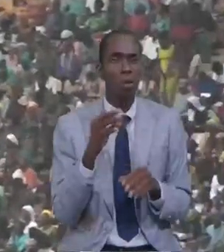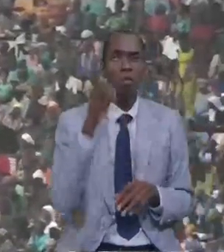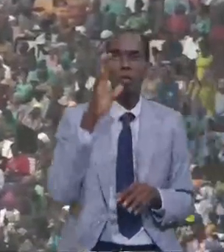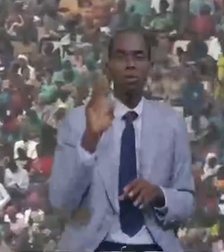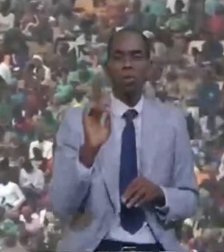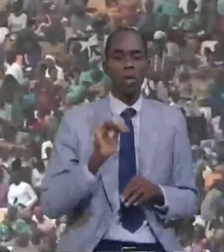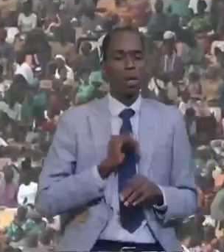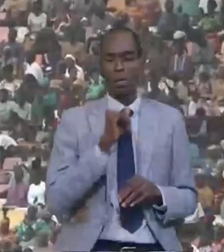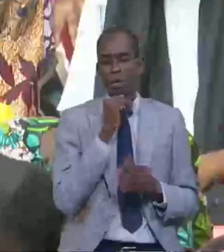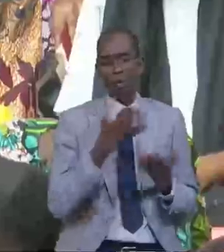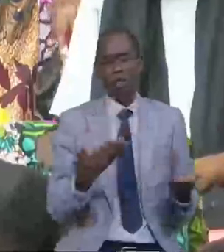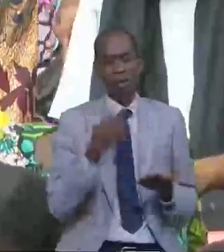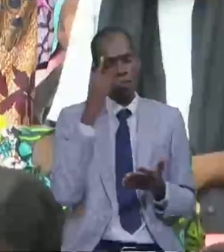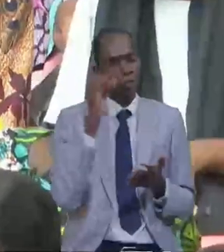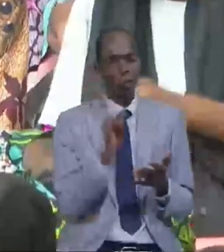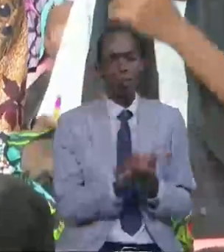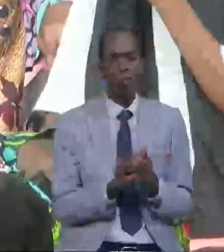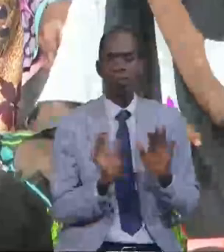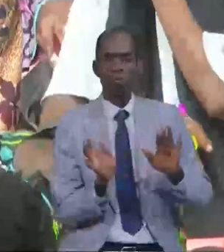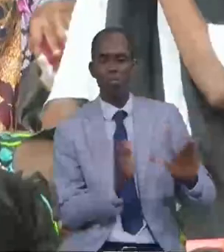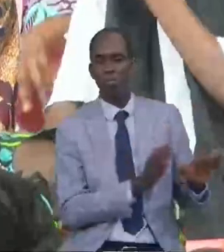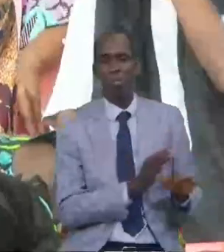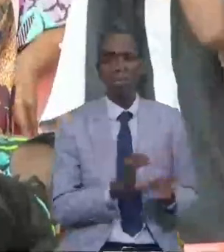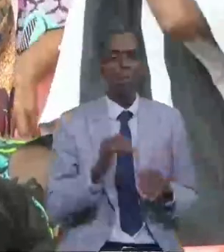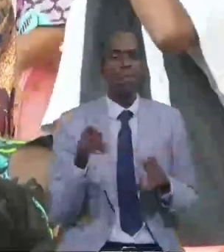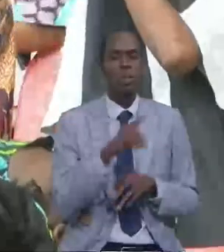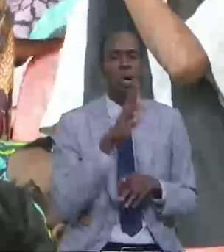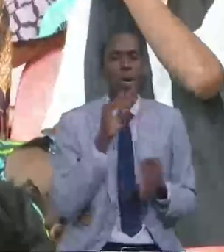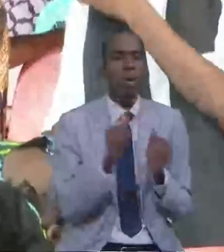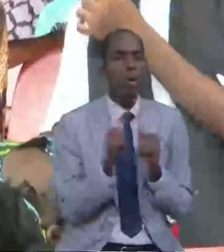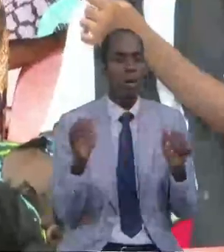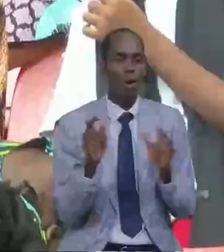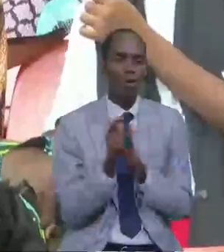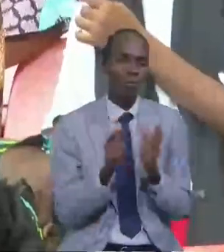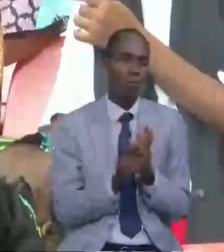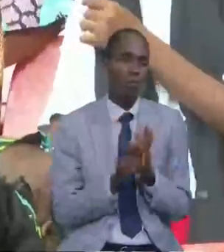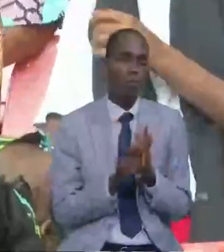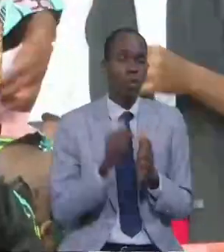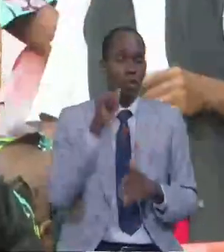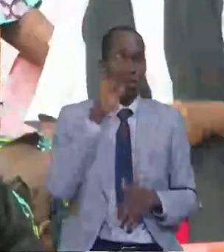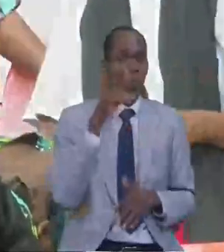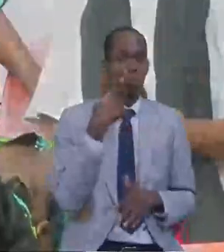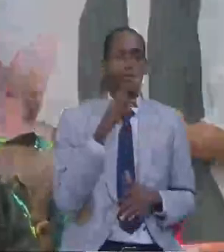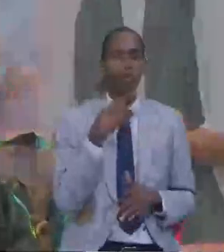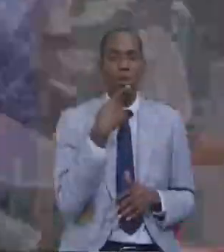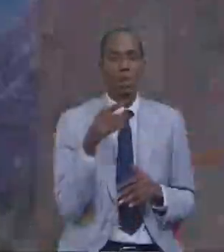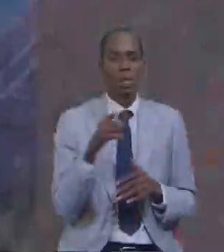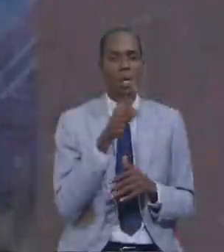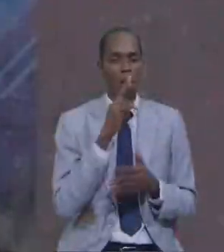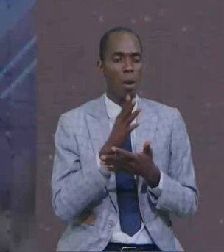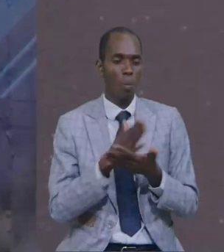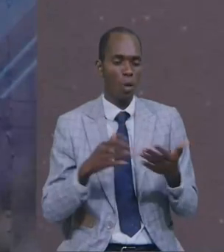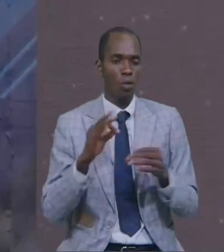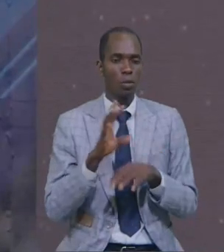disent qu'ils font pas, elles font pas de l'église, j'entends ça. J'entends l'accent sur la sainteté, mais je suis pas là pour